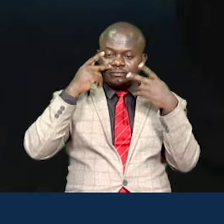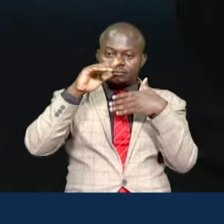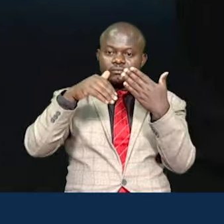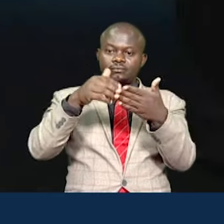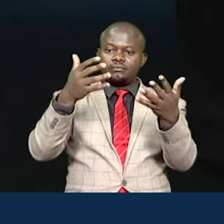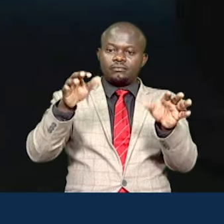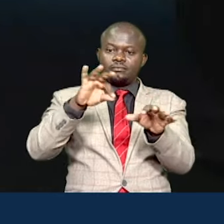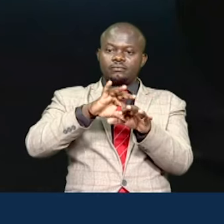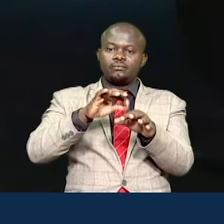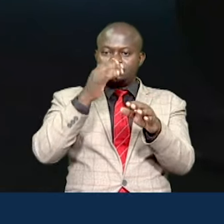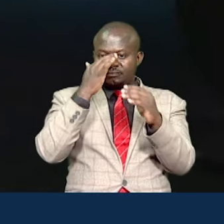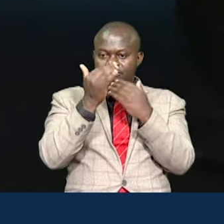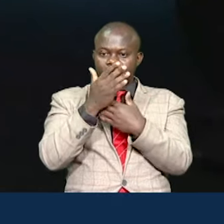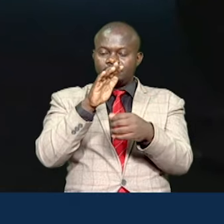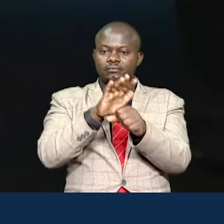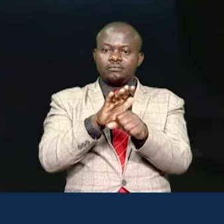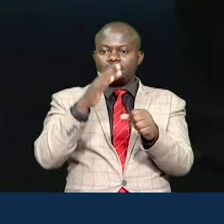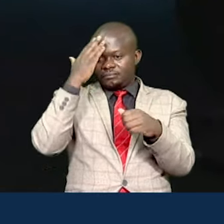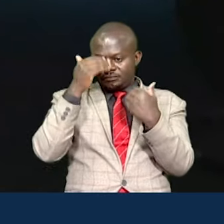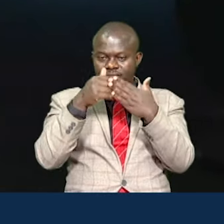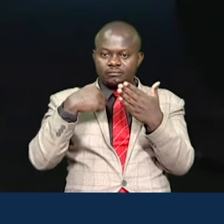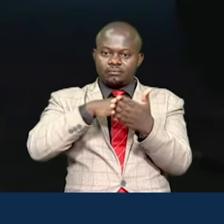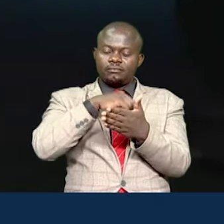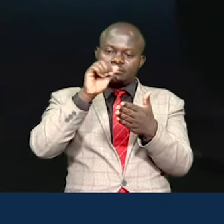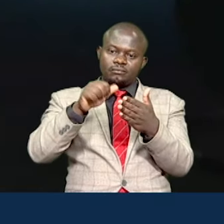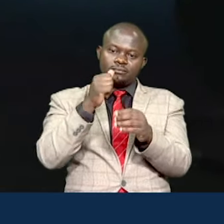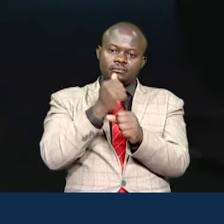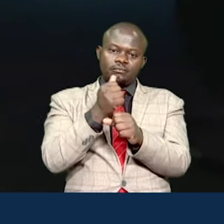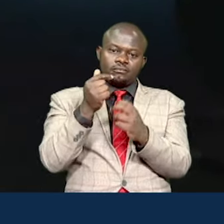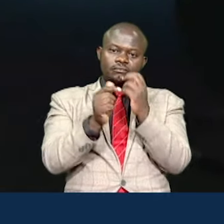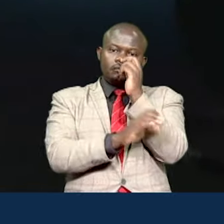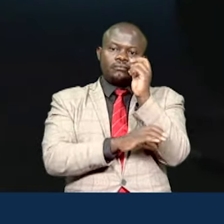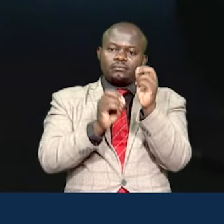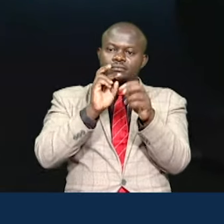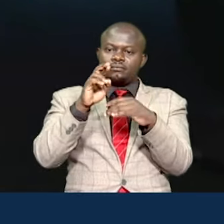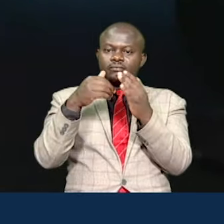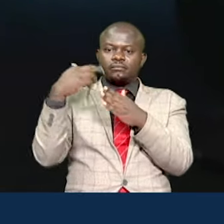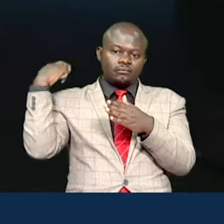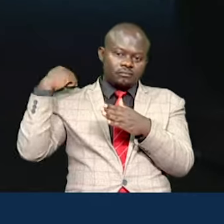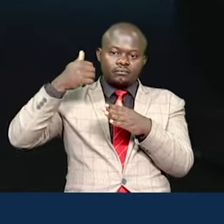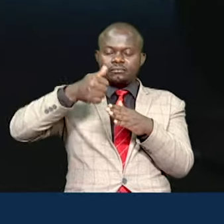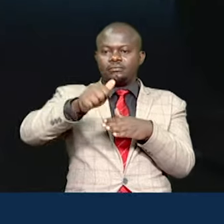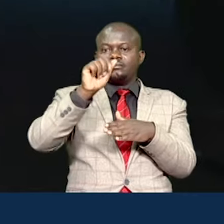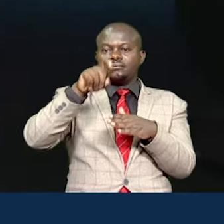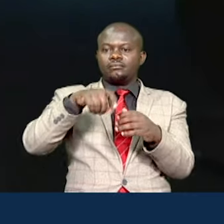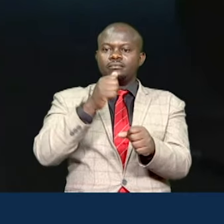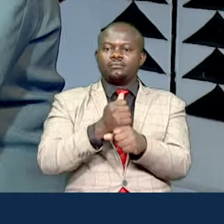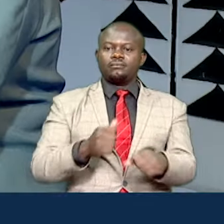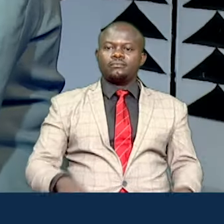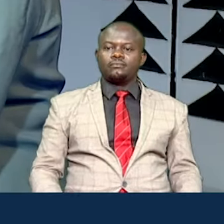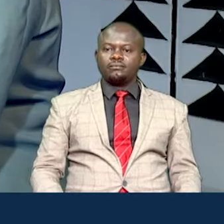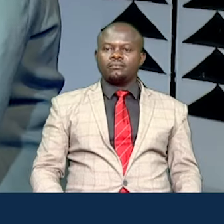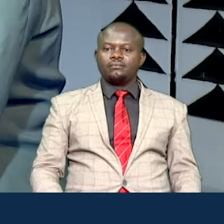gutora bazindutse hakiri kare kugira ngo bakore icyo igihugu cyangwa se icyo inshingano zabo ku gihugu bagomba gukora.